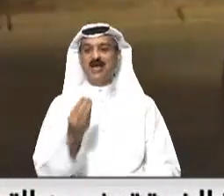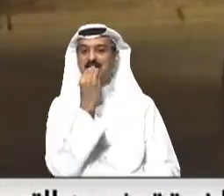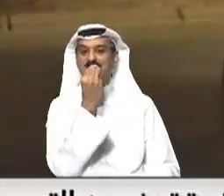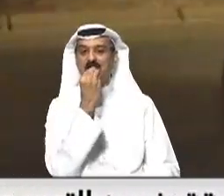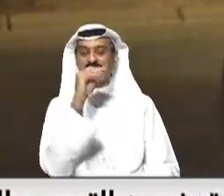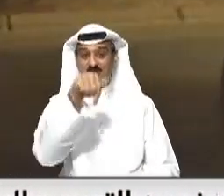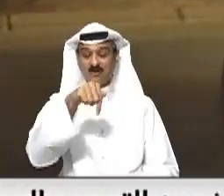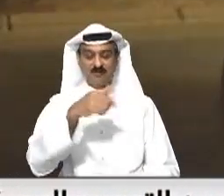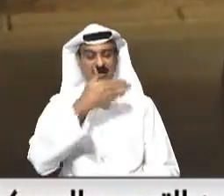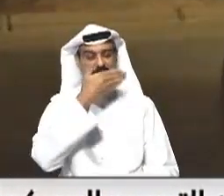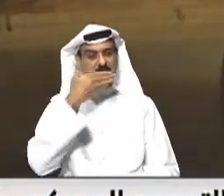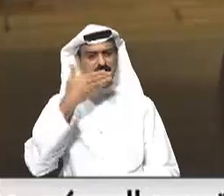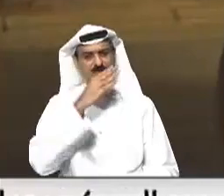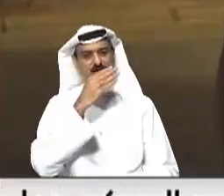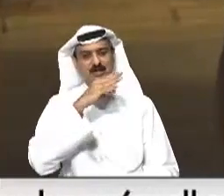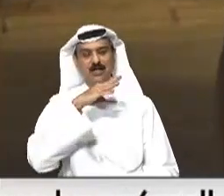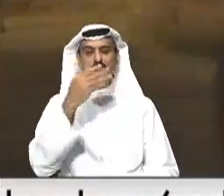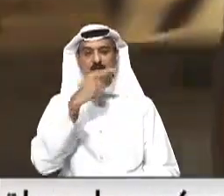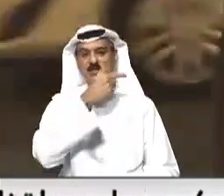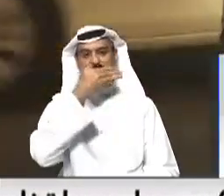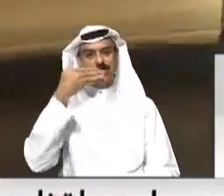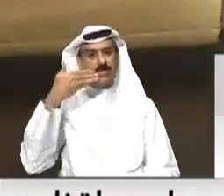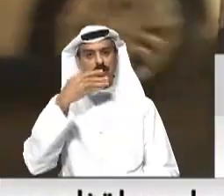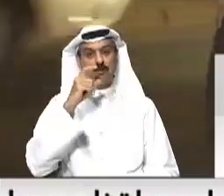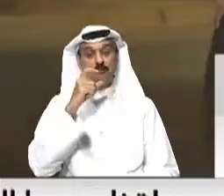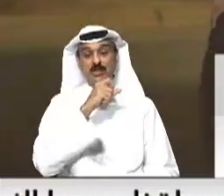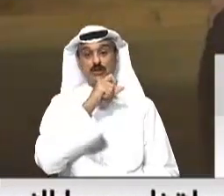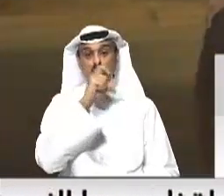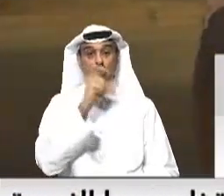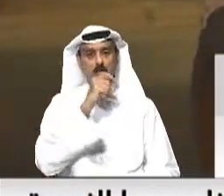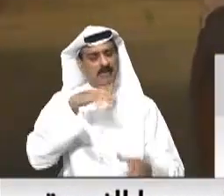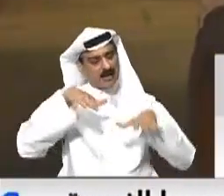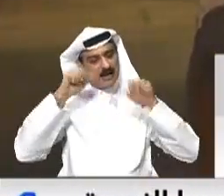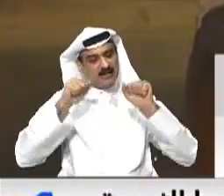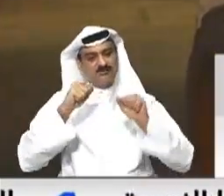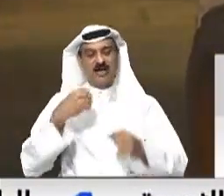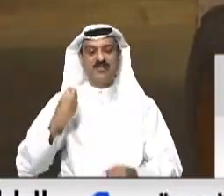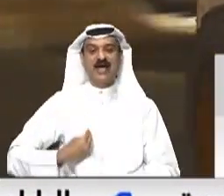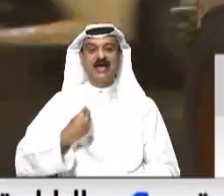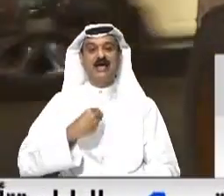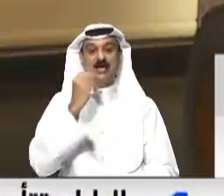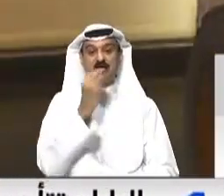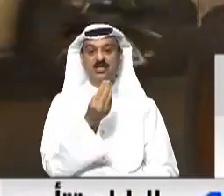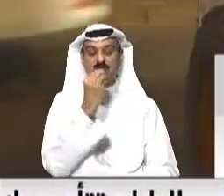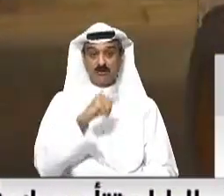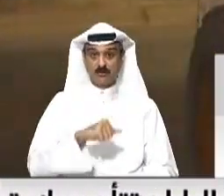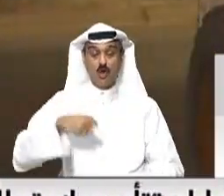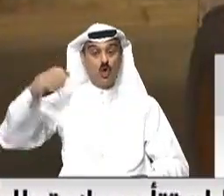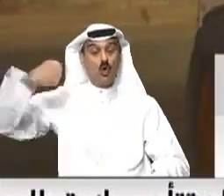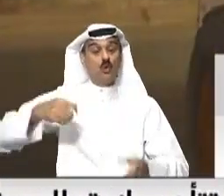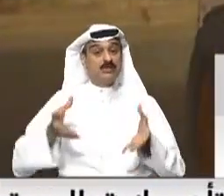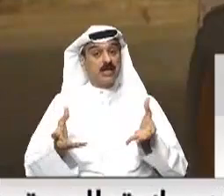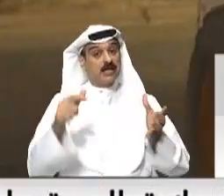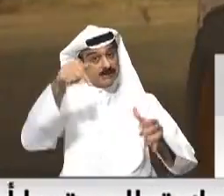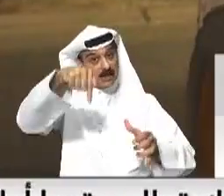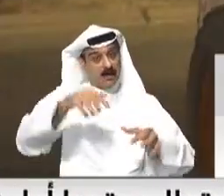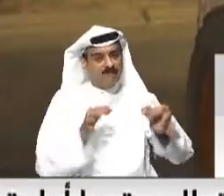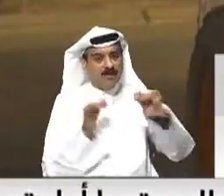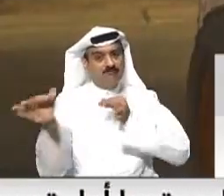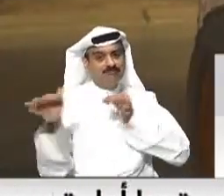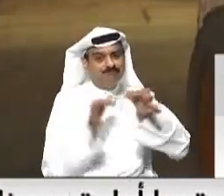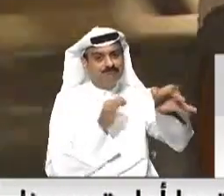علينا وعليكم بالخير. نعم، بناء على توجيهات معالي وزير الأشغال العامة قامت وزارة الأشغال العامة متمثلة بقطاع هندسة الصيانة